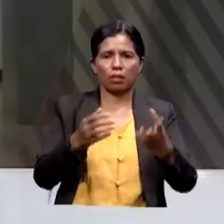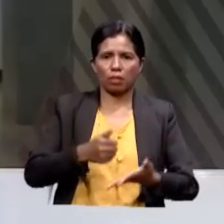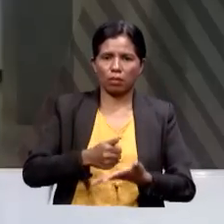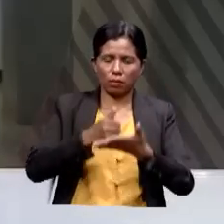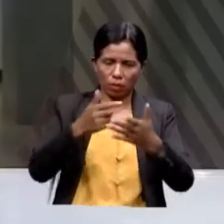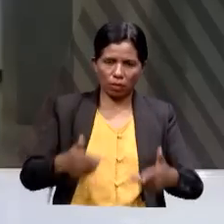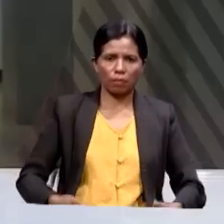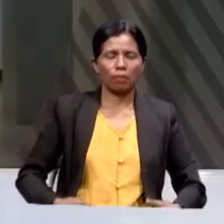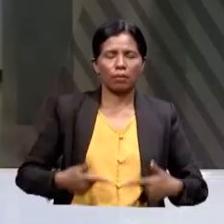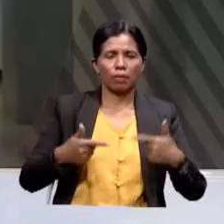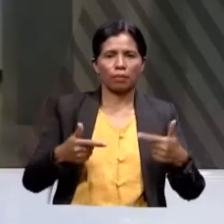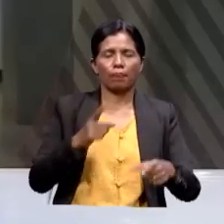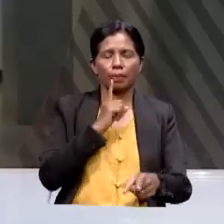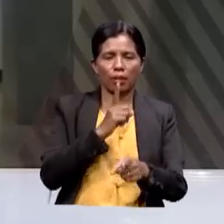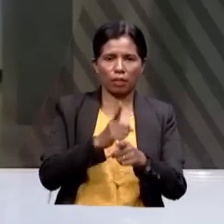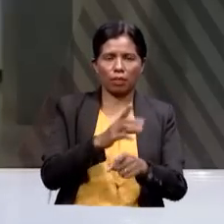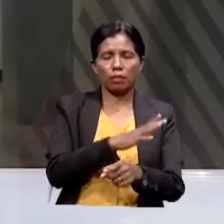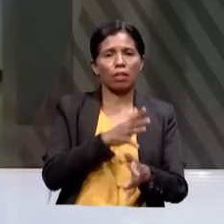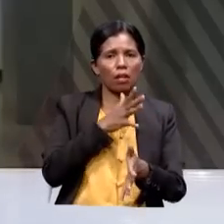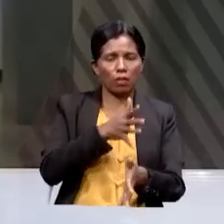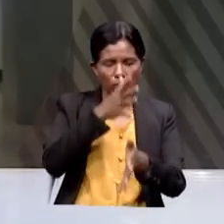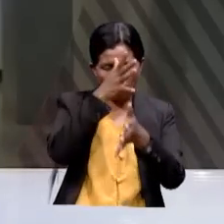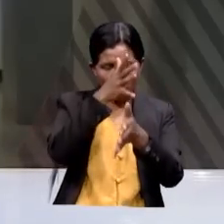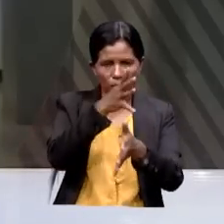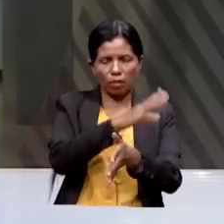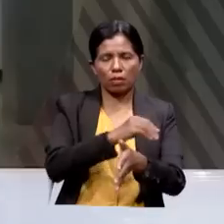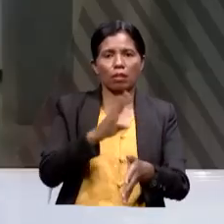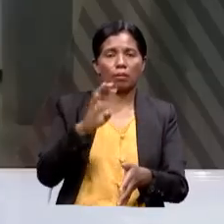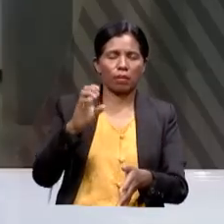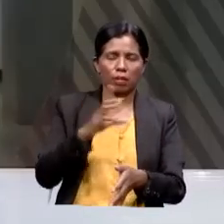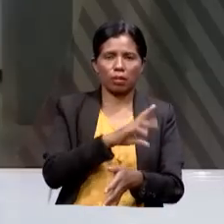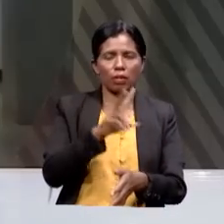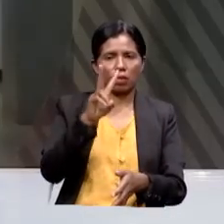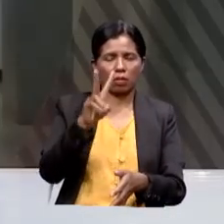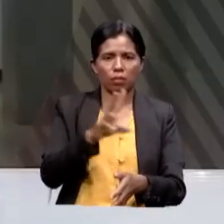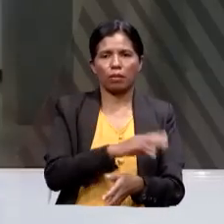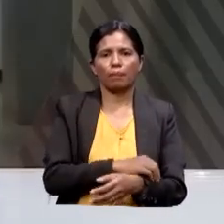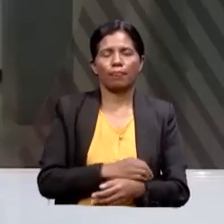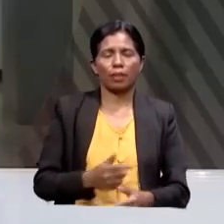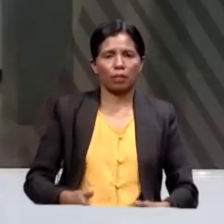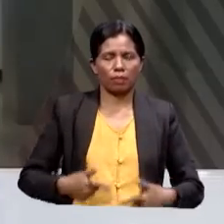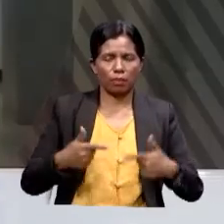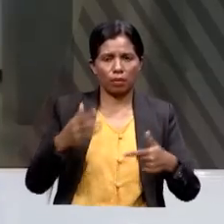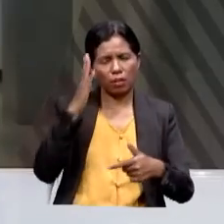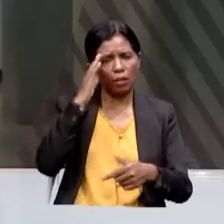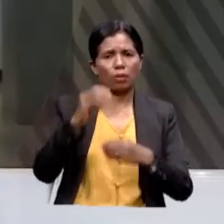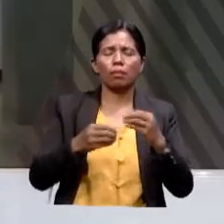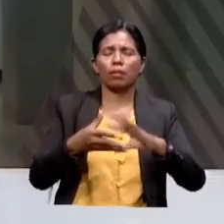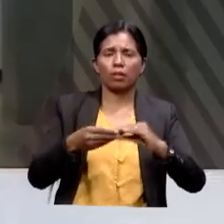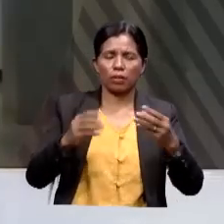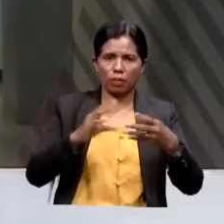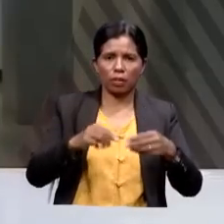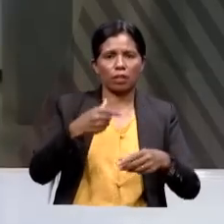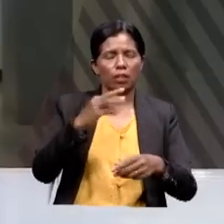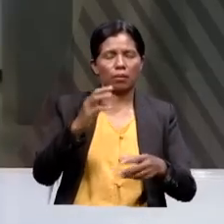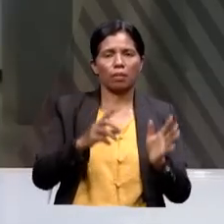Morris. Realidade dane descreve mosi avo Benjamin no avo Berta ne Morris lororon. Ato tene kona ba istori dane, ziemen prepara